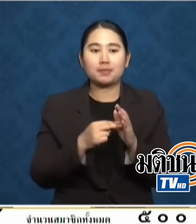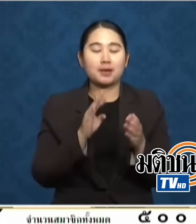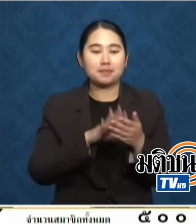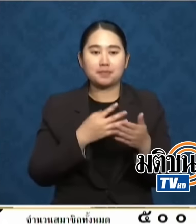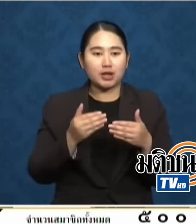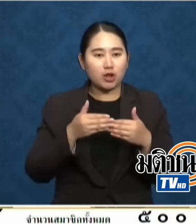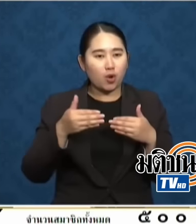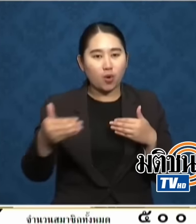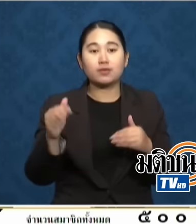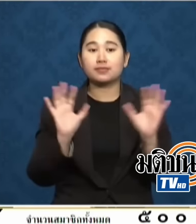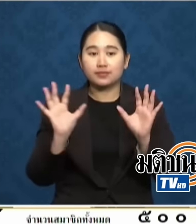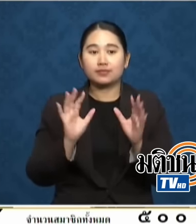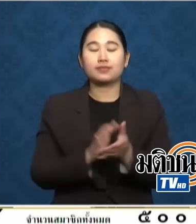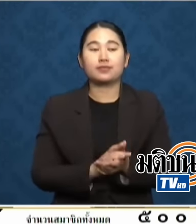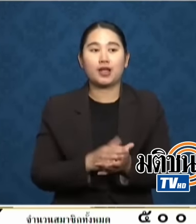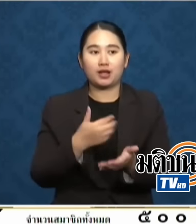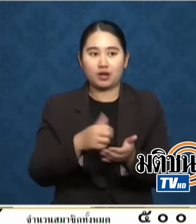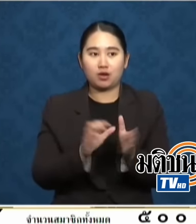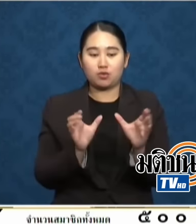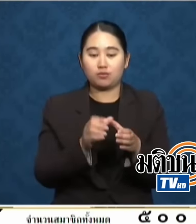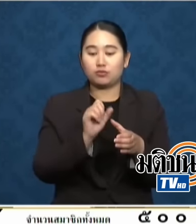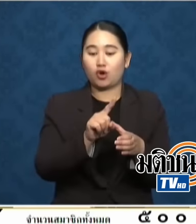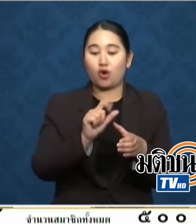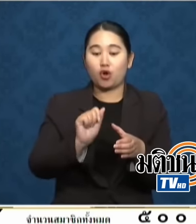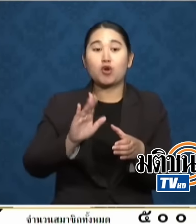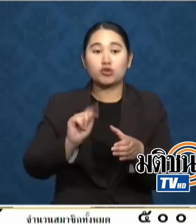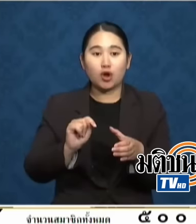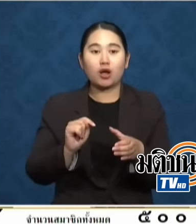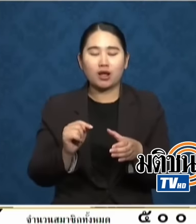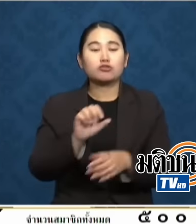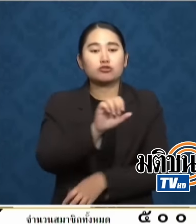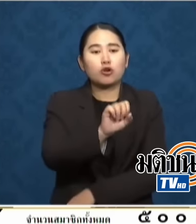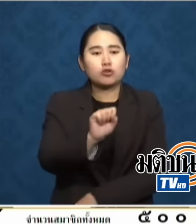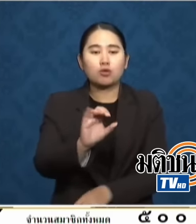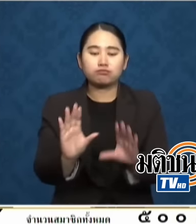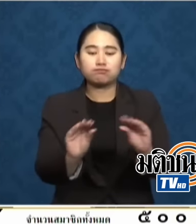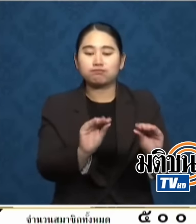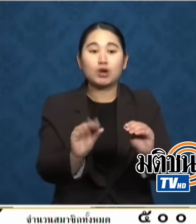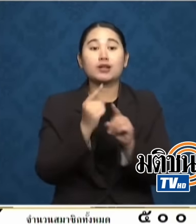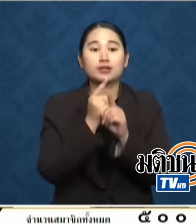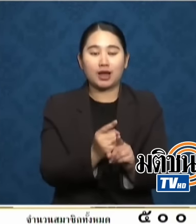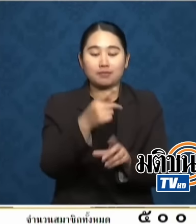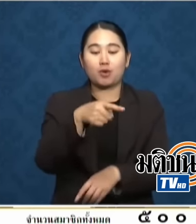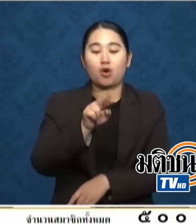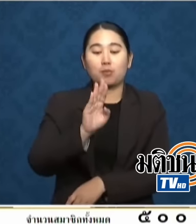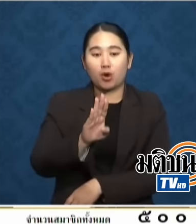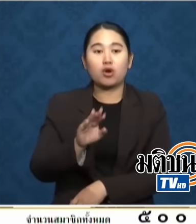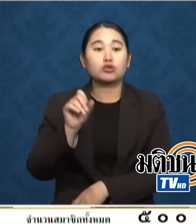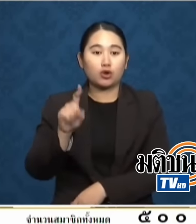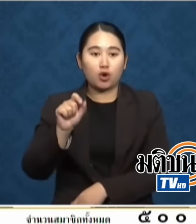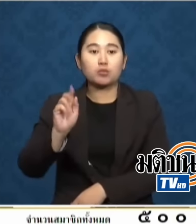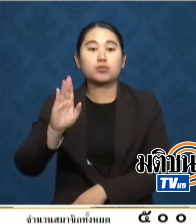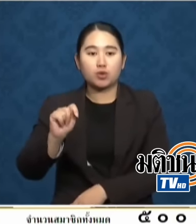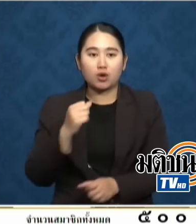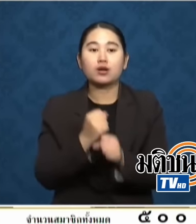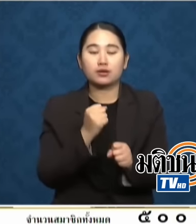ษครับสอบตที่ท่านสมาชิกหลายท่านได้อภิปรายกันไปตามพรบสอบตนี้จะมี